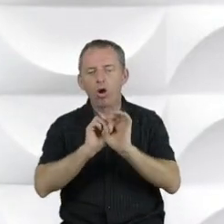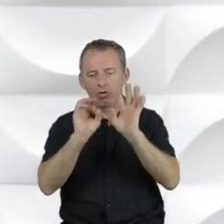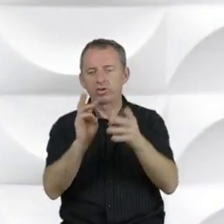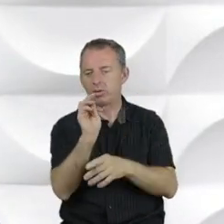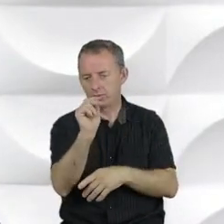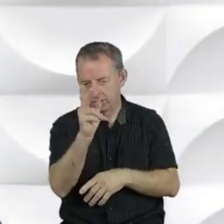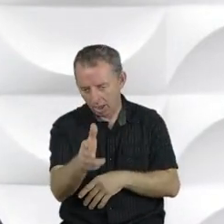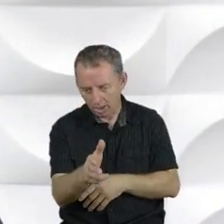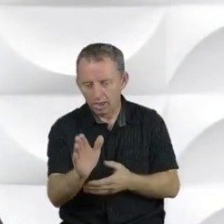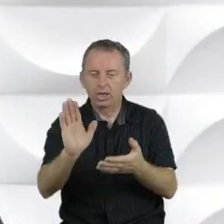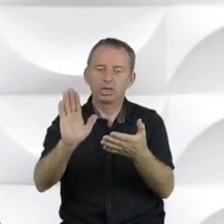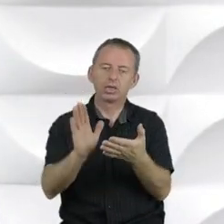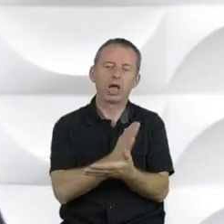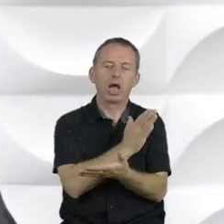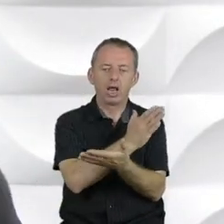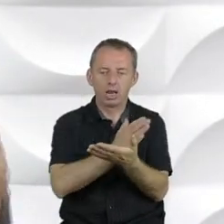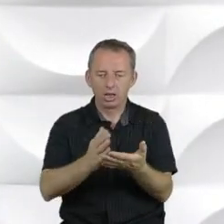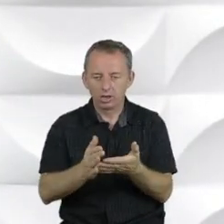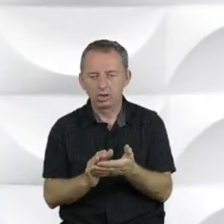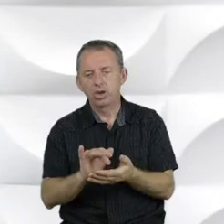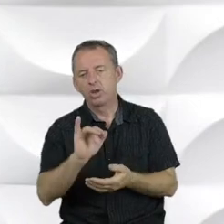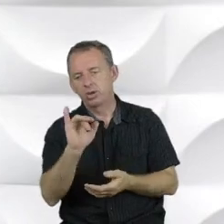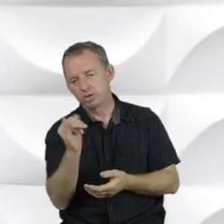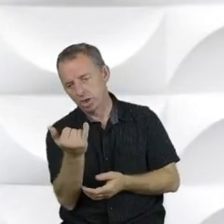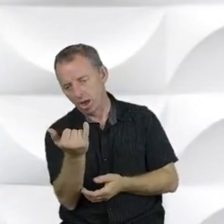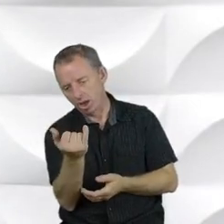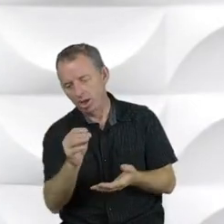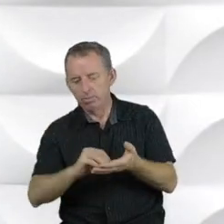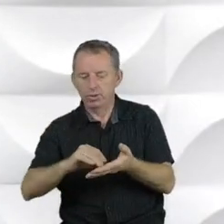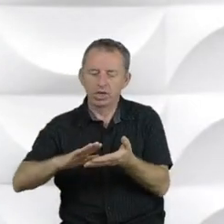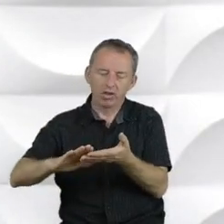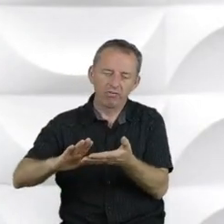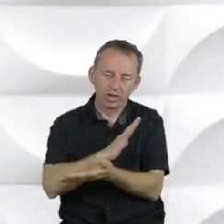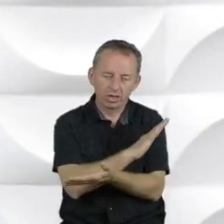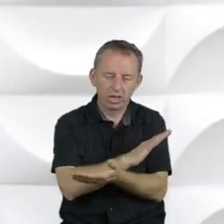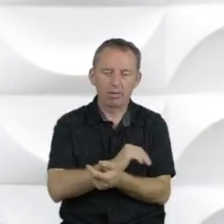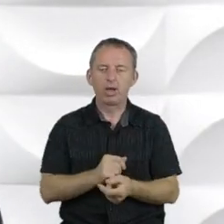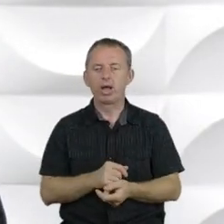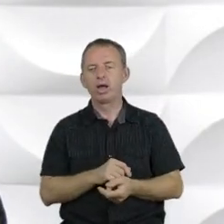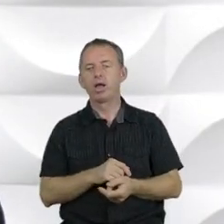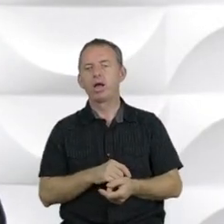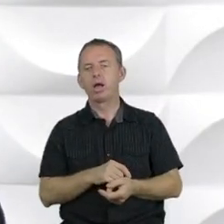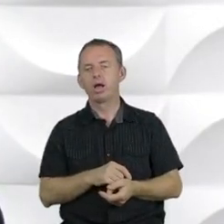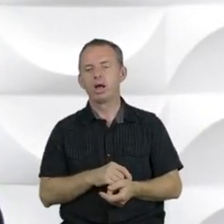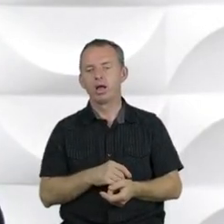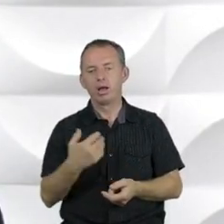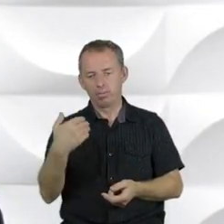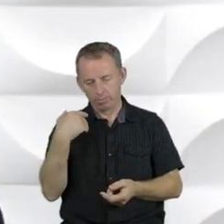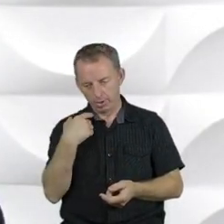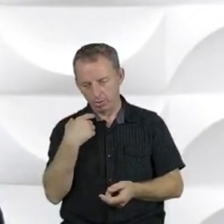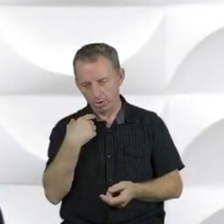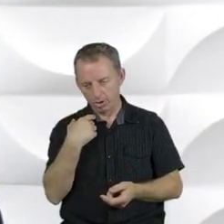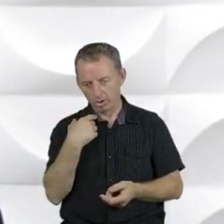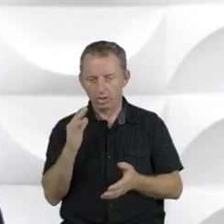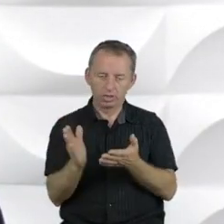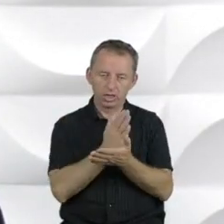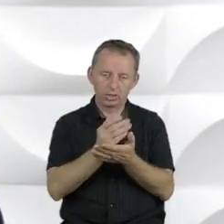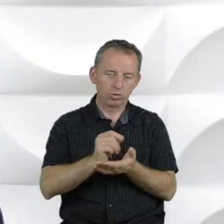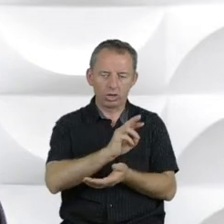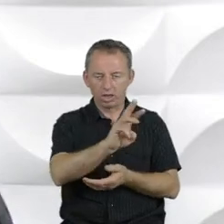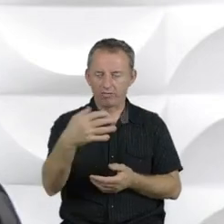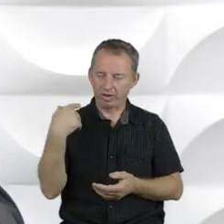Ale to zależy, jak przywykniemy. Pamiętam, gdy jeszcze byłem w wieku niektórych z was,